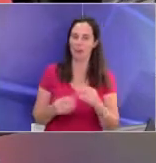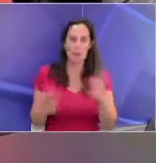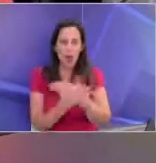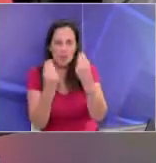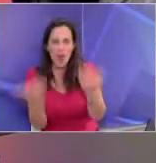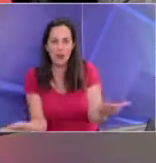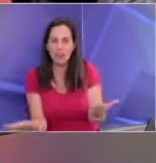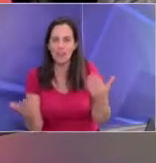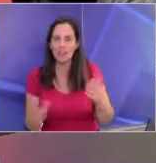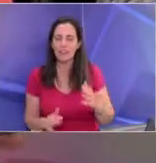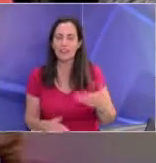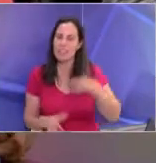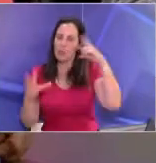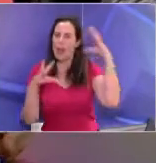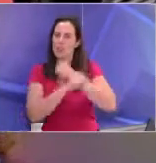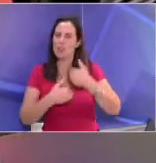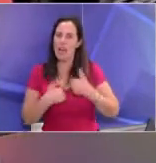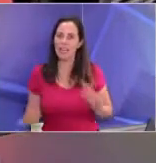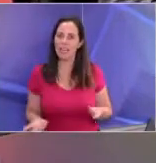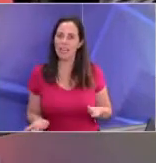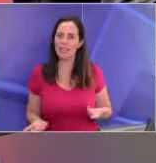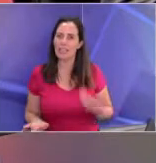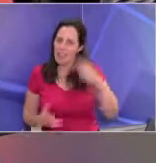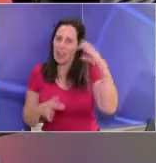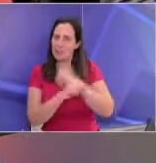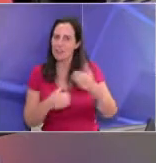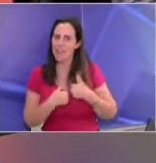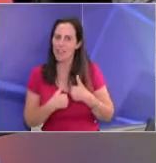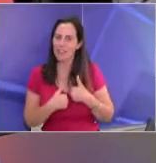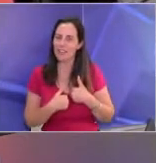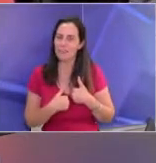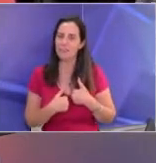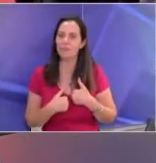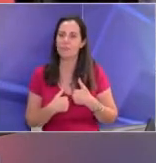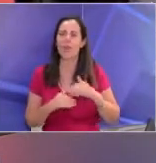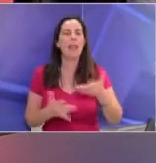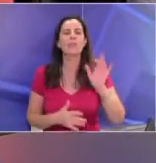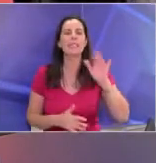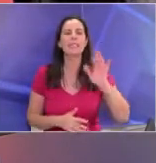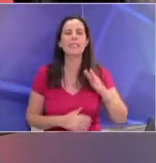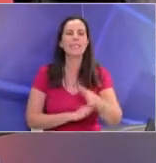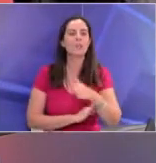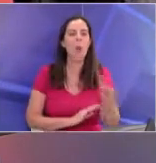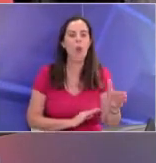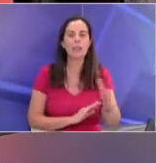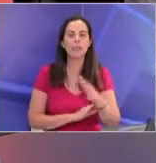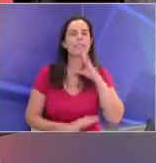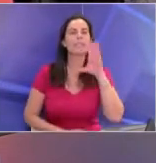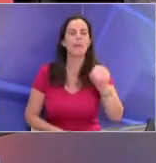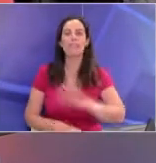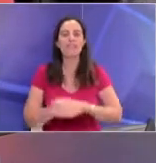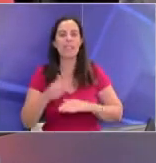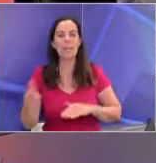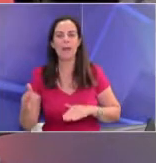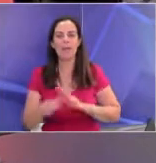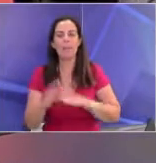חדשות טובות? חדשות טובות? זה התפיסה שלי מזמן. אני יותר מדבר על השמאל. למה אתה מתנגד לחוק? שמאל זה סתימת פיות. ימין